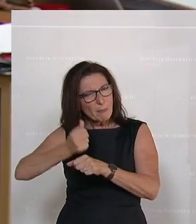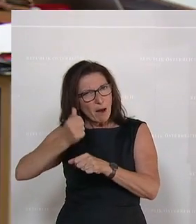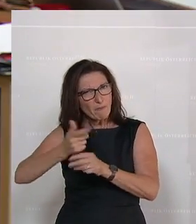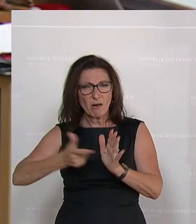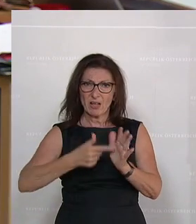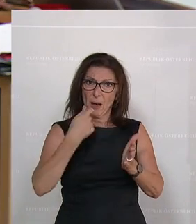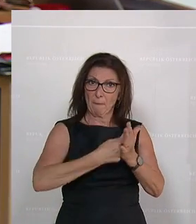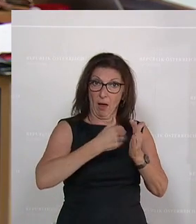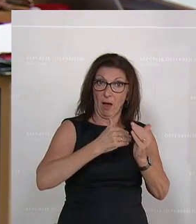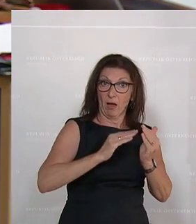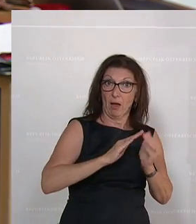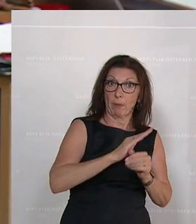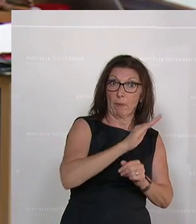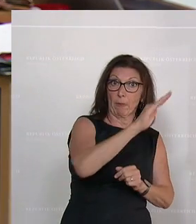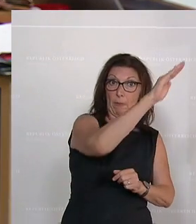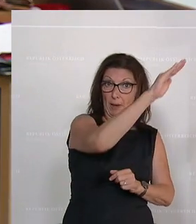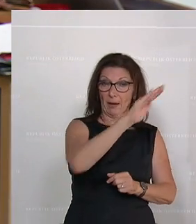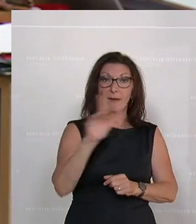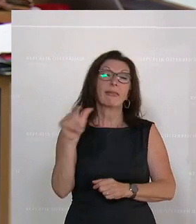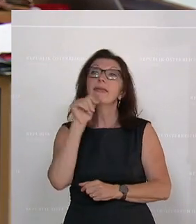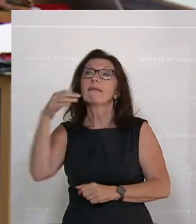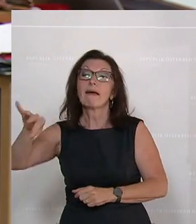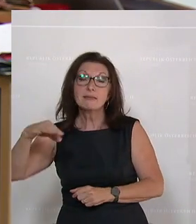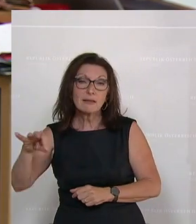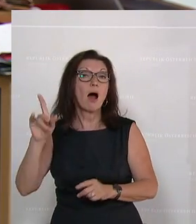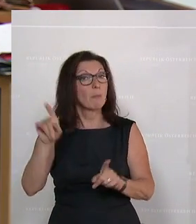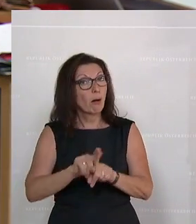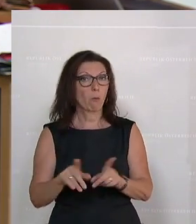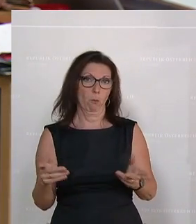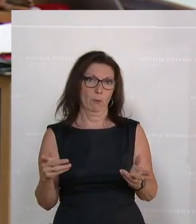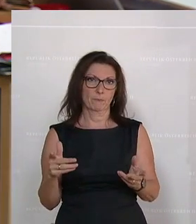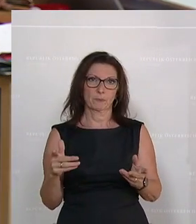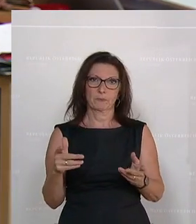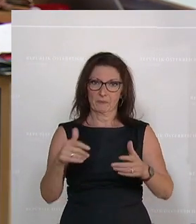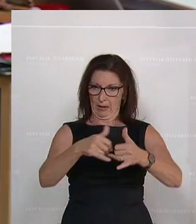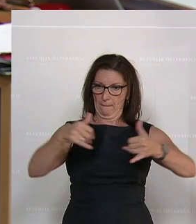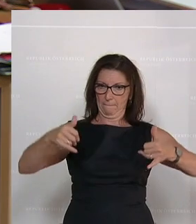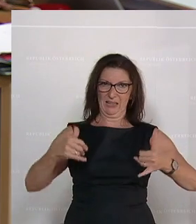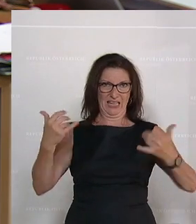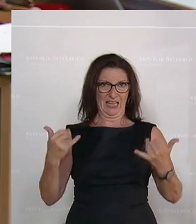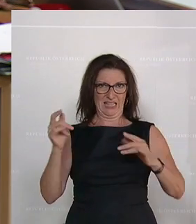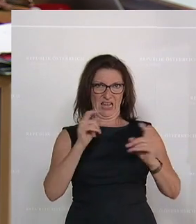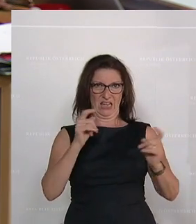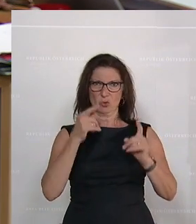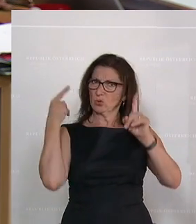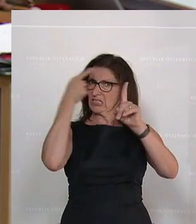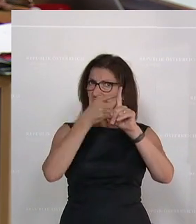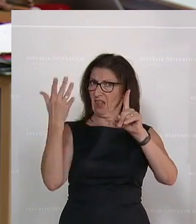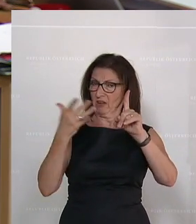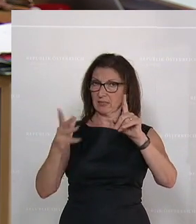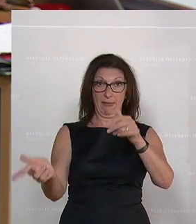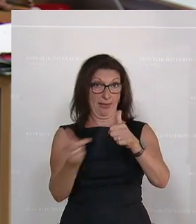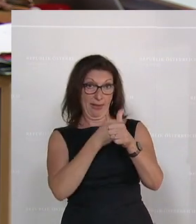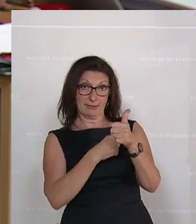es braucht natürlich auch jahr 200 geldpolitik was ist das ziel des pakets das heute diskutiert wird erstens möglichst